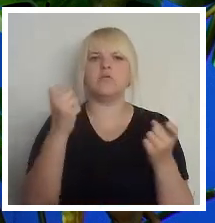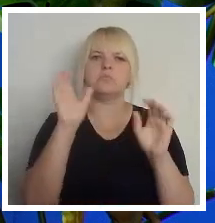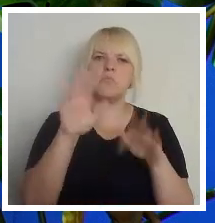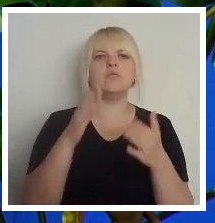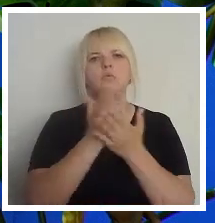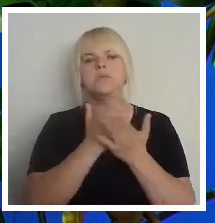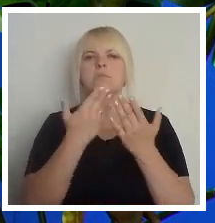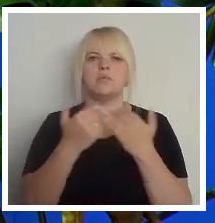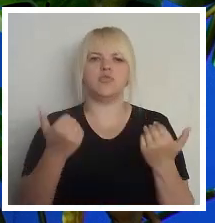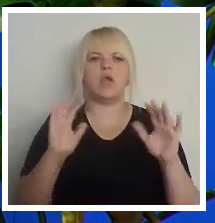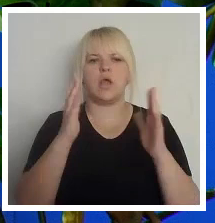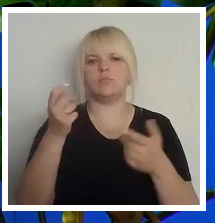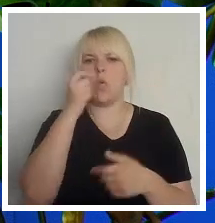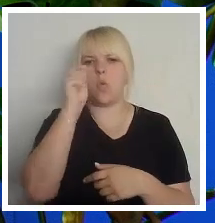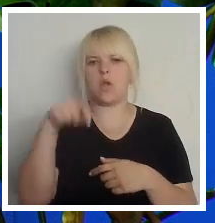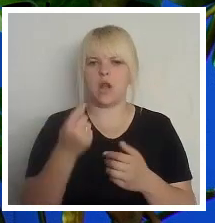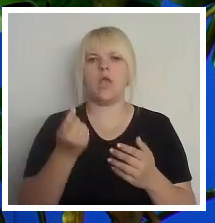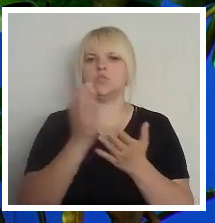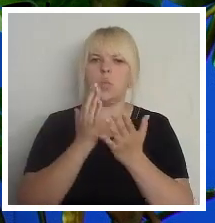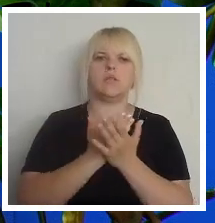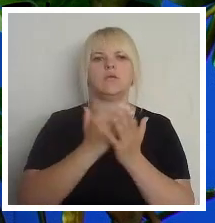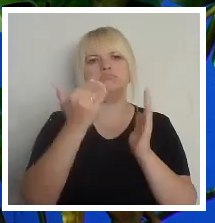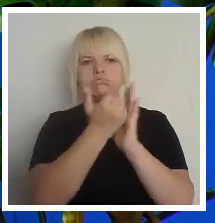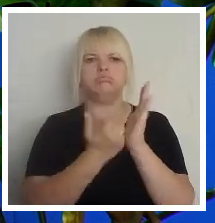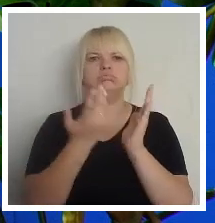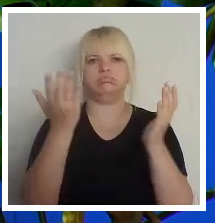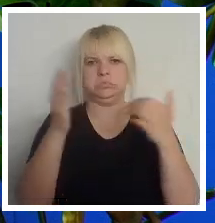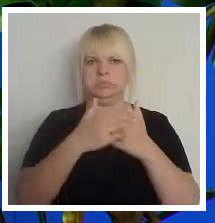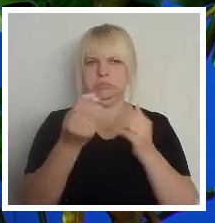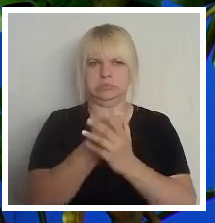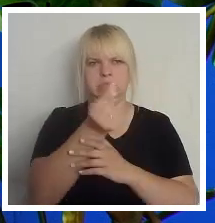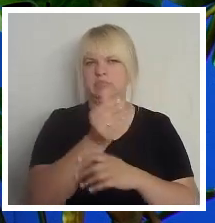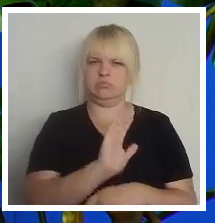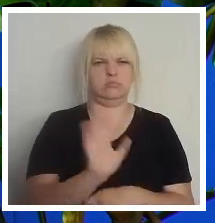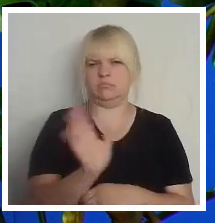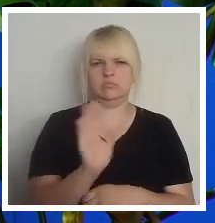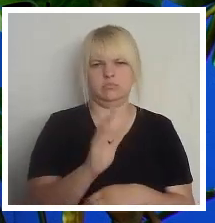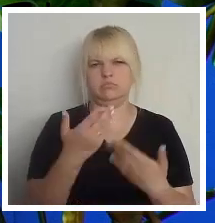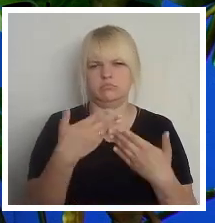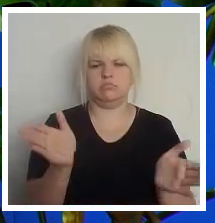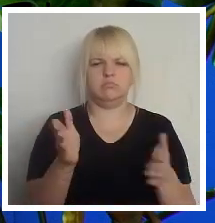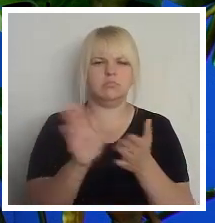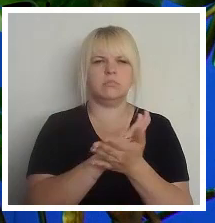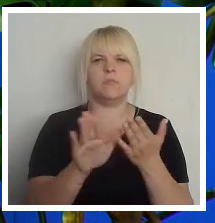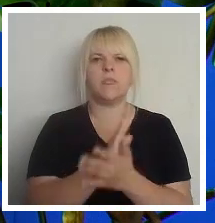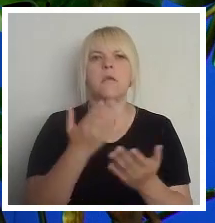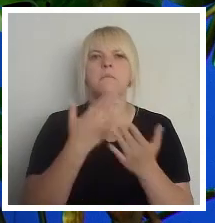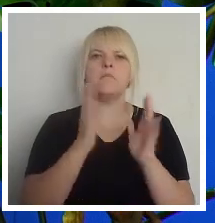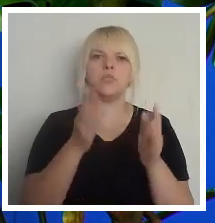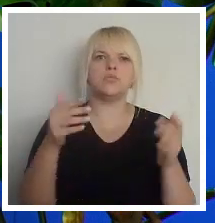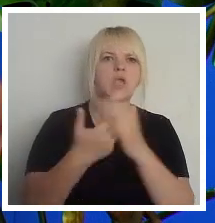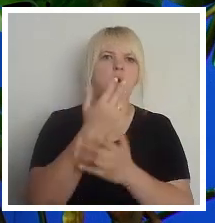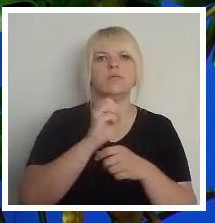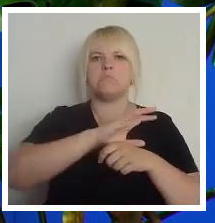teiksim, šajā gadījumā Ukrainā, vai būtiska informācija par, teiksim, nezinu, ja būs jauna pandēmija,